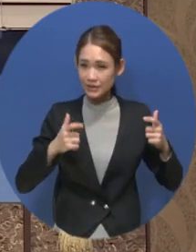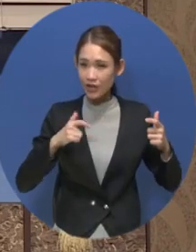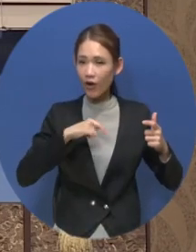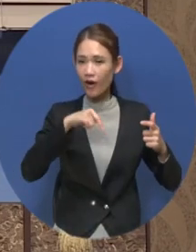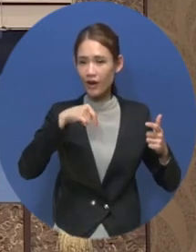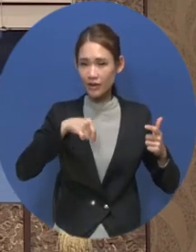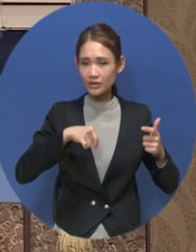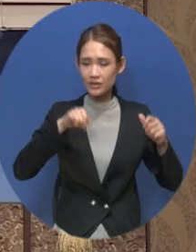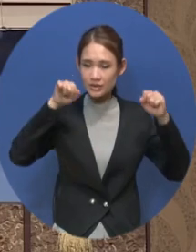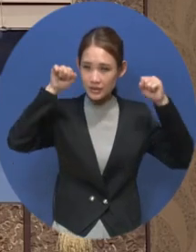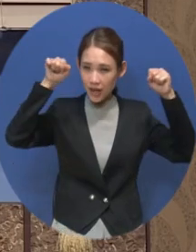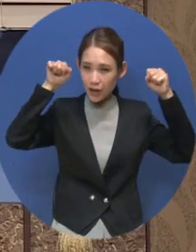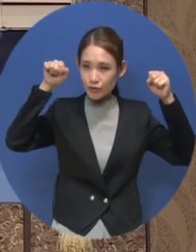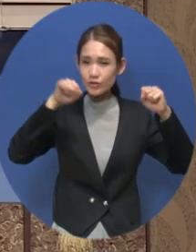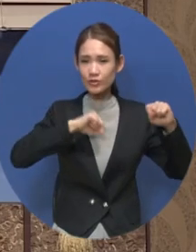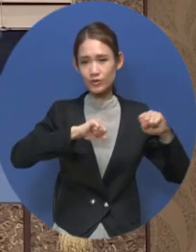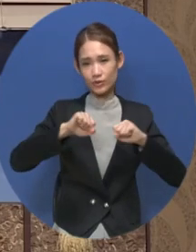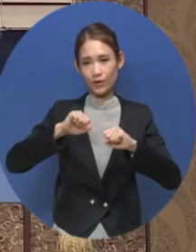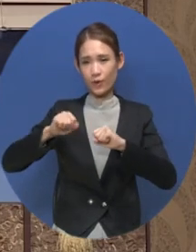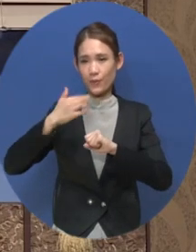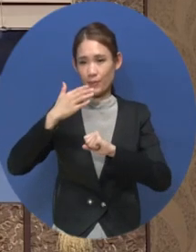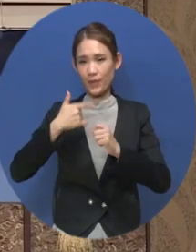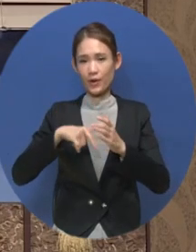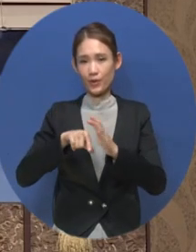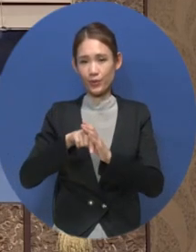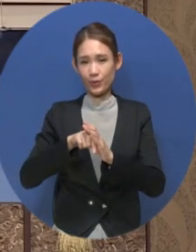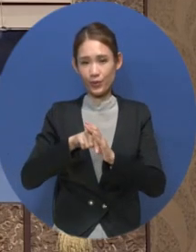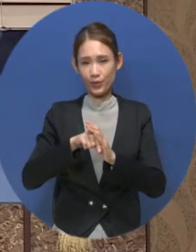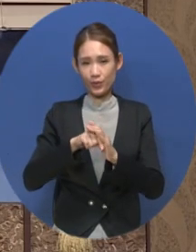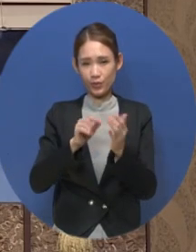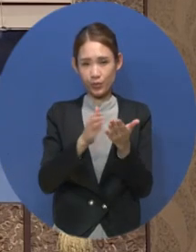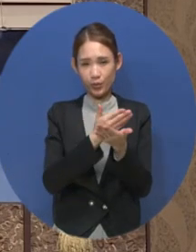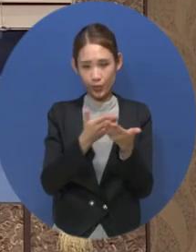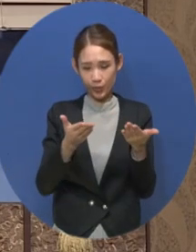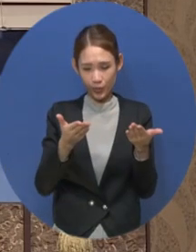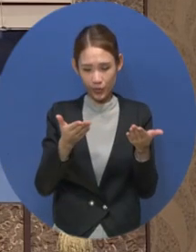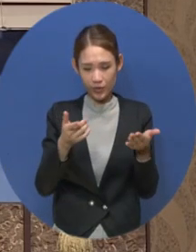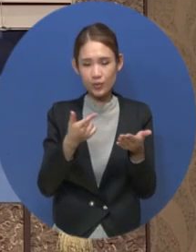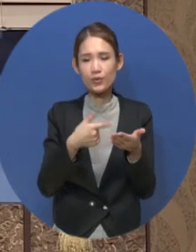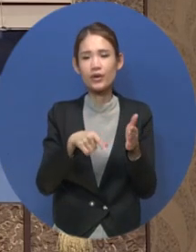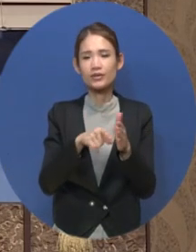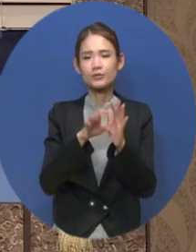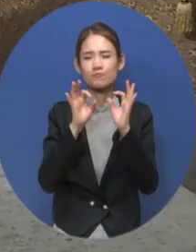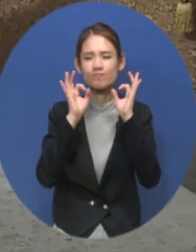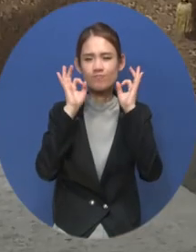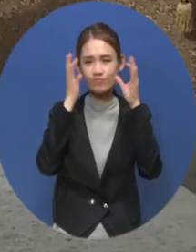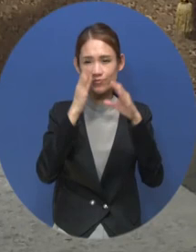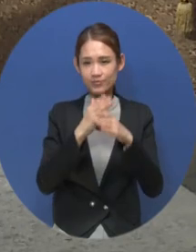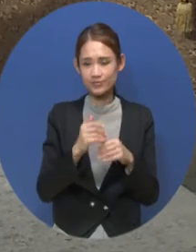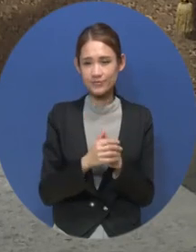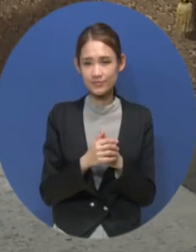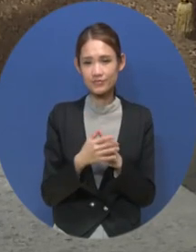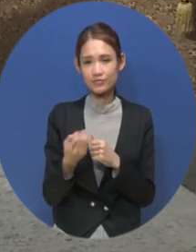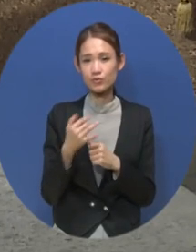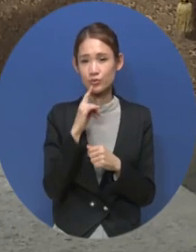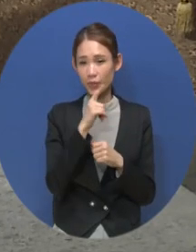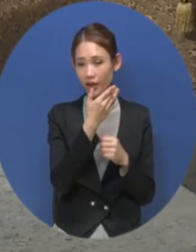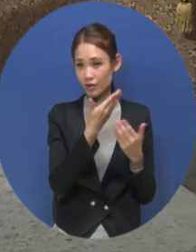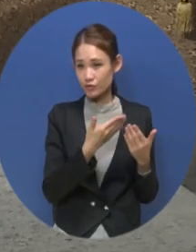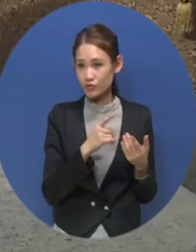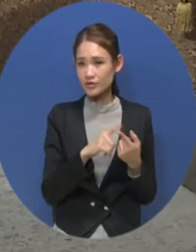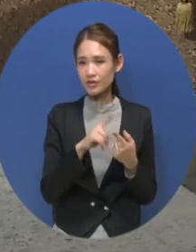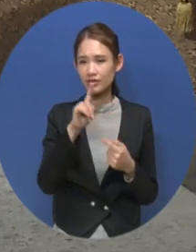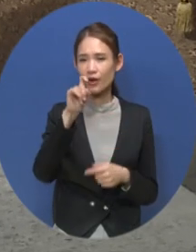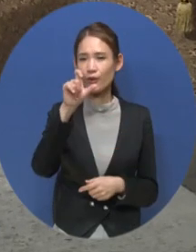이 체육 활동을 할 수 있도록 그런 부분들을 좀 보급하기 위해서 노력하고 있습니다. 네. 그러니까 네. 말씀하신 것처럼 이제